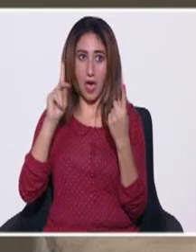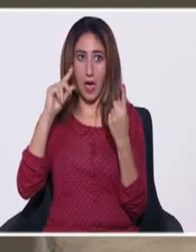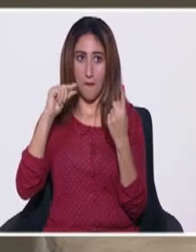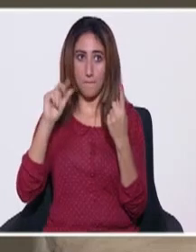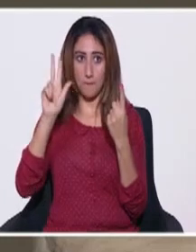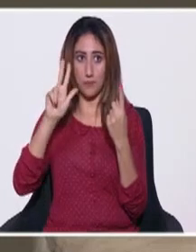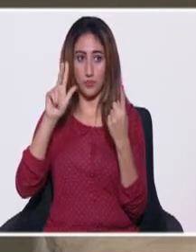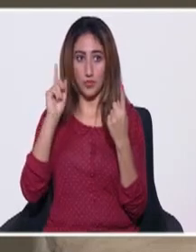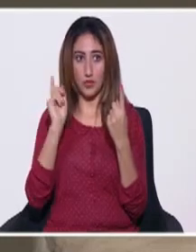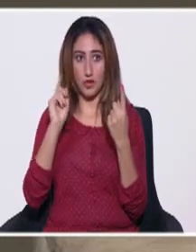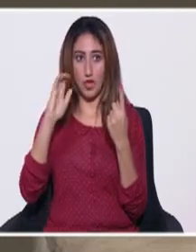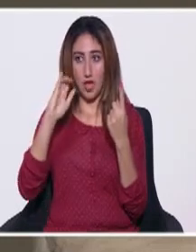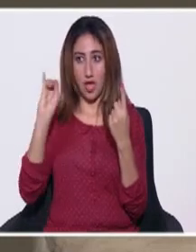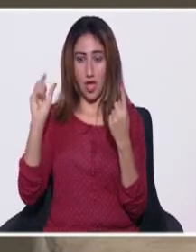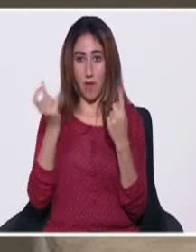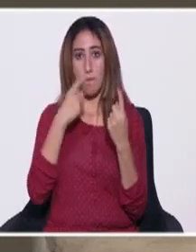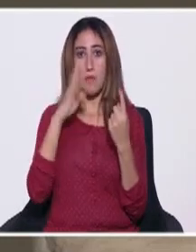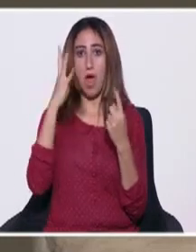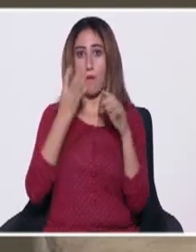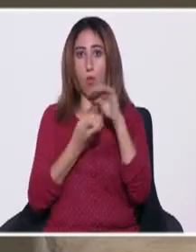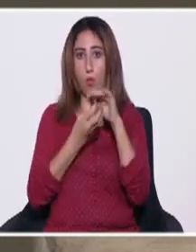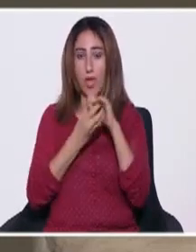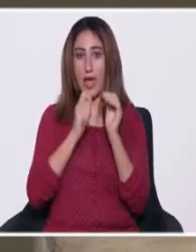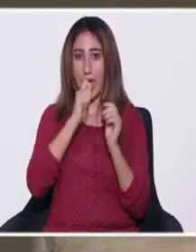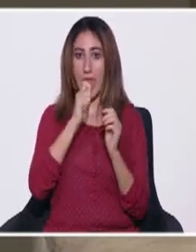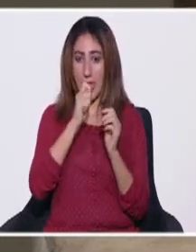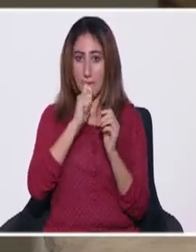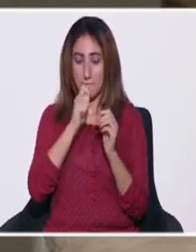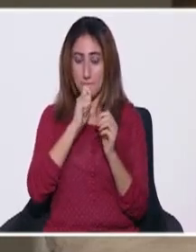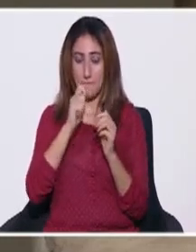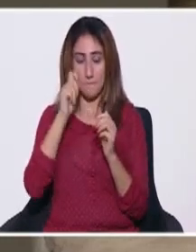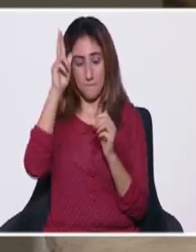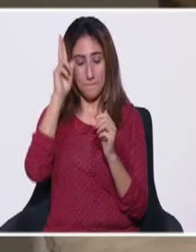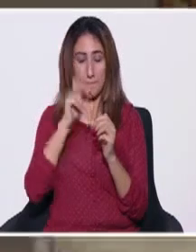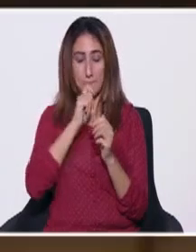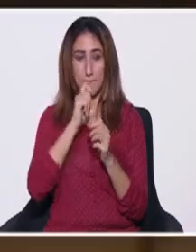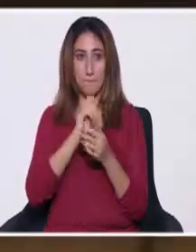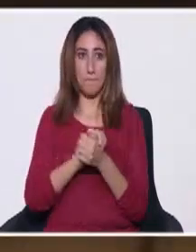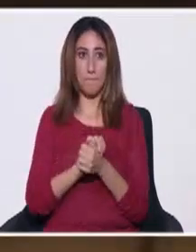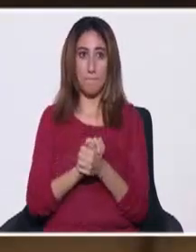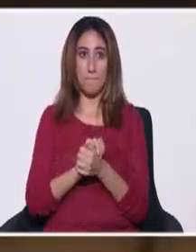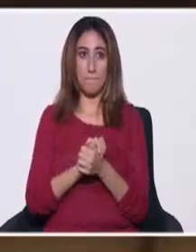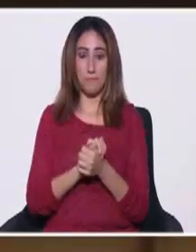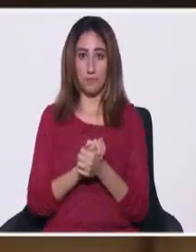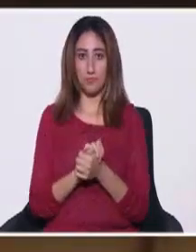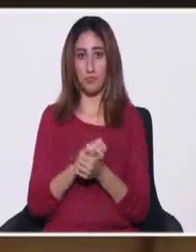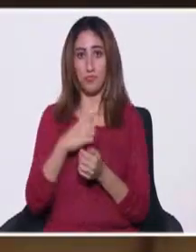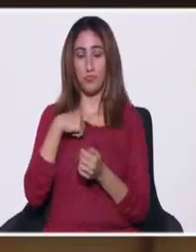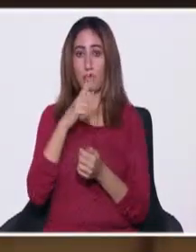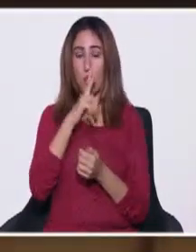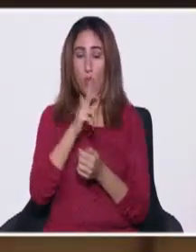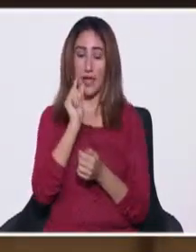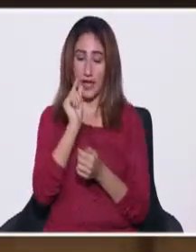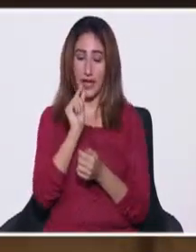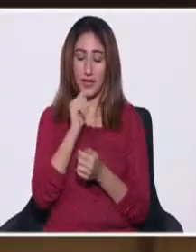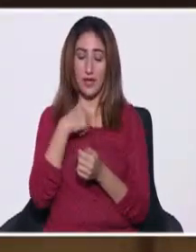وافنان رابعه اعلام يشرفني يعني انها تكون تلميذ حضرتك. وانا كمان بتشرف. الله يخليك. تعرف عايز اقول لك حاجه، انا